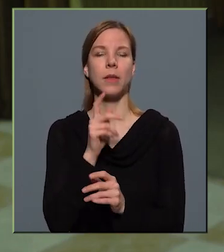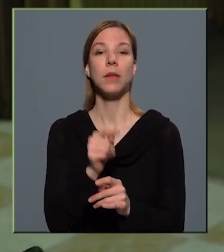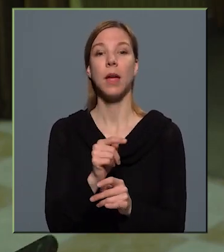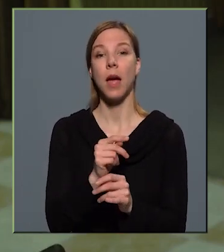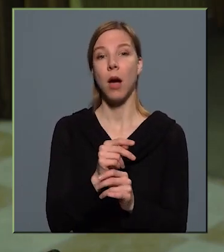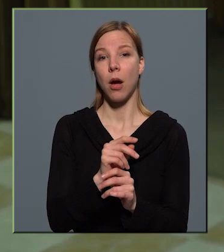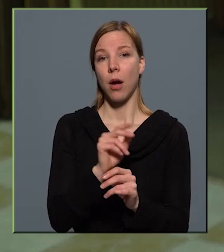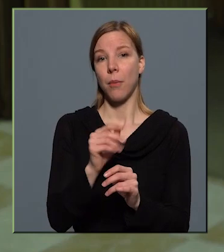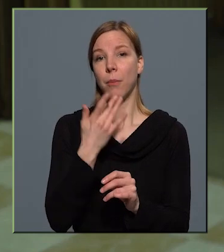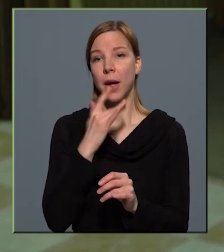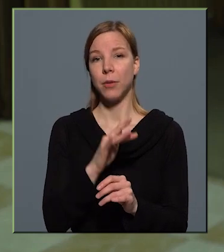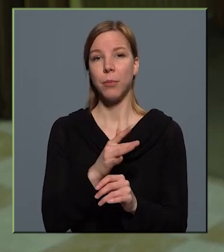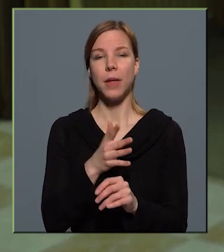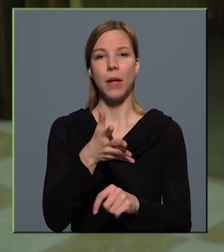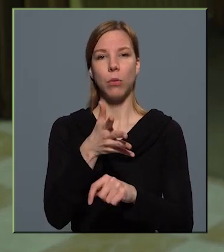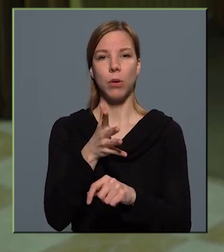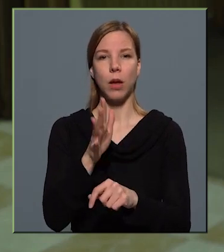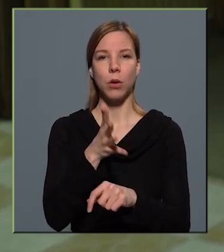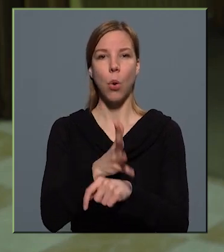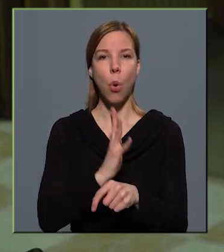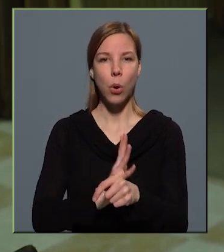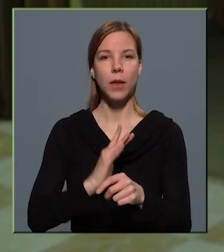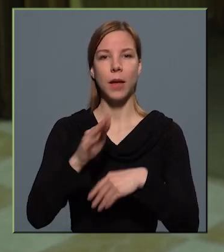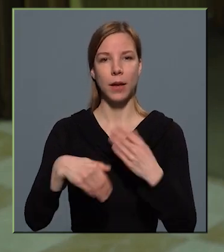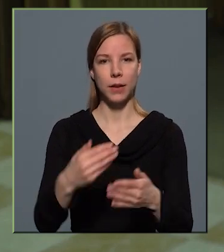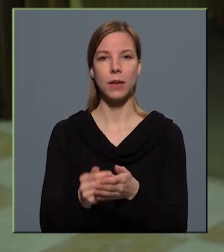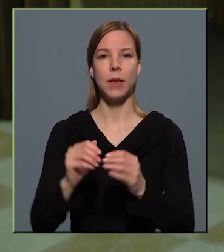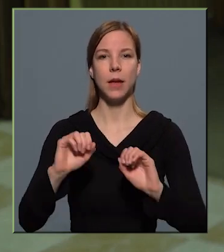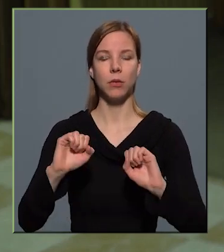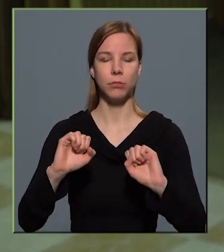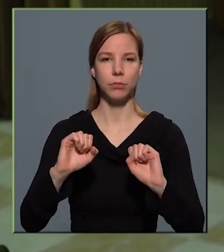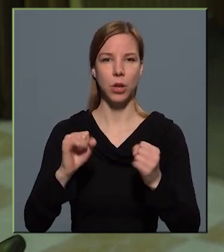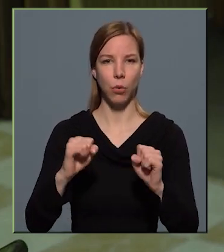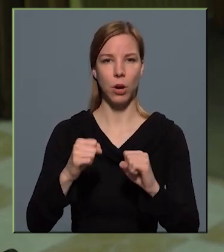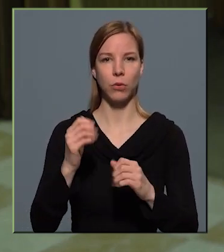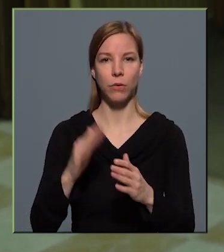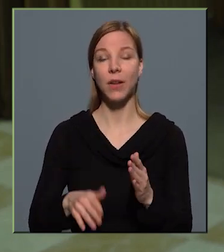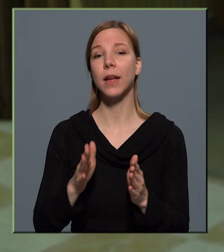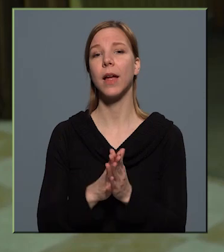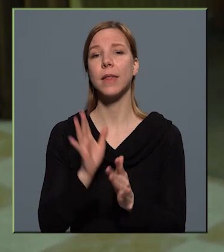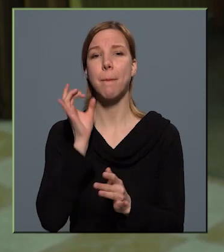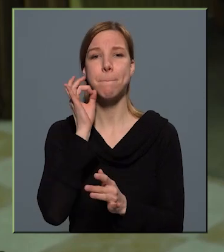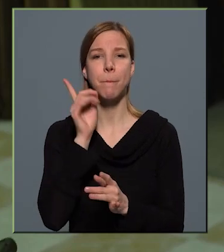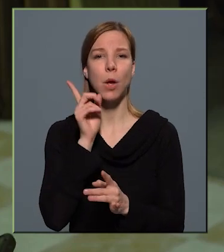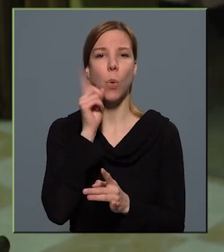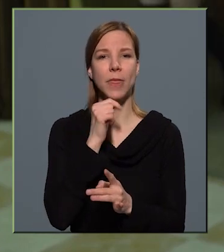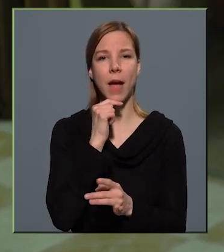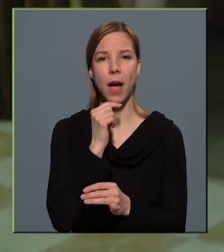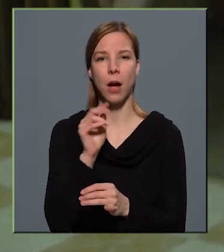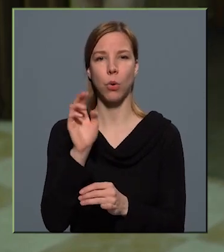hiszen 5 hetes gyakorlatot is végeztem a Biotekusánál, ahol analitikusként voltam a minőség ellenőrzési